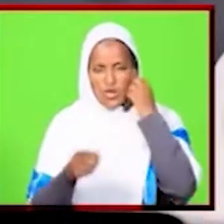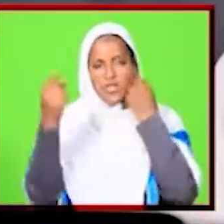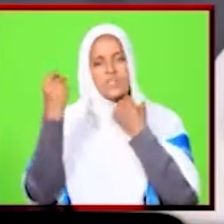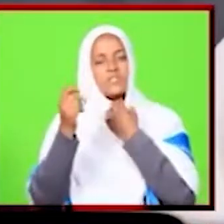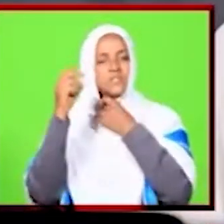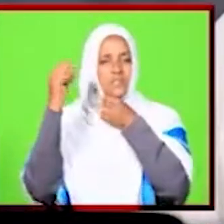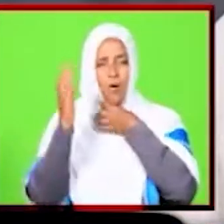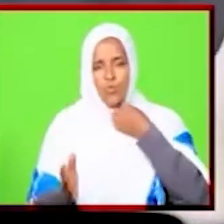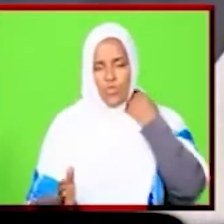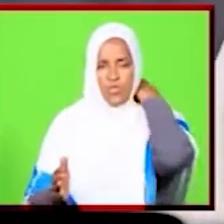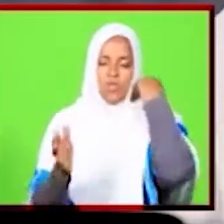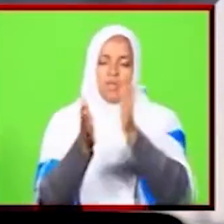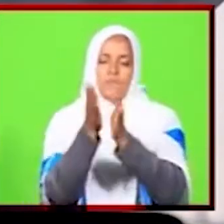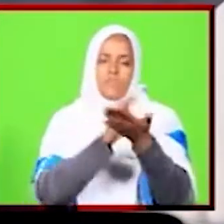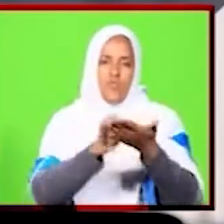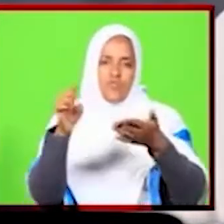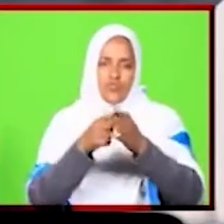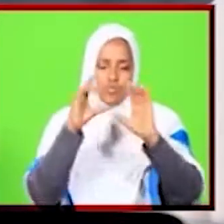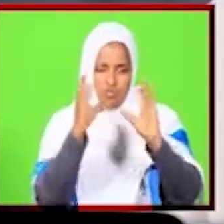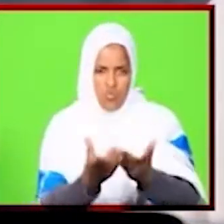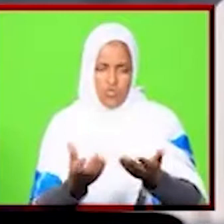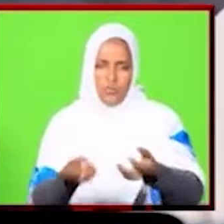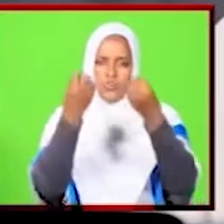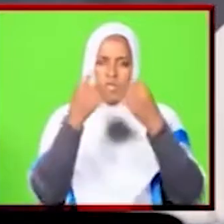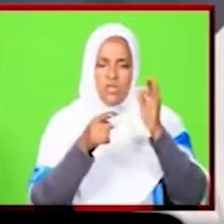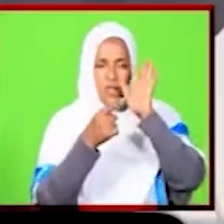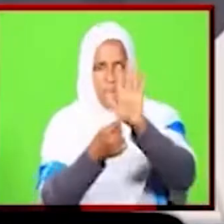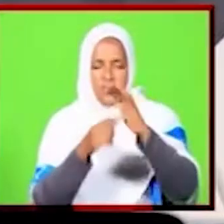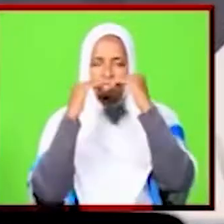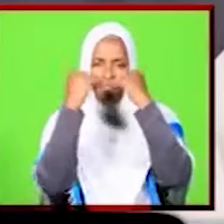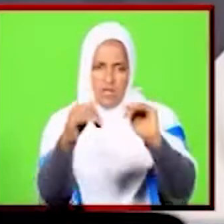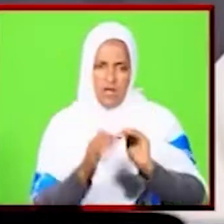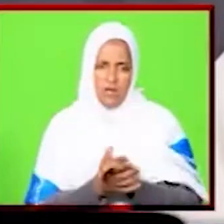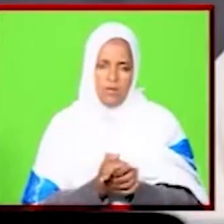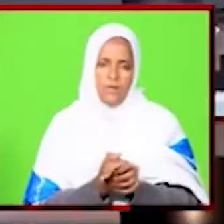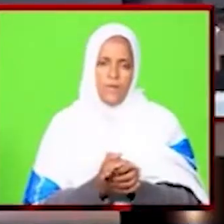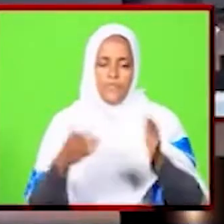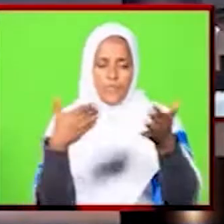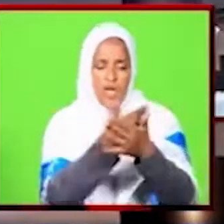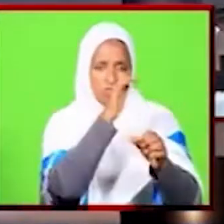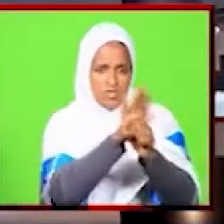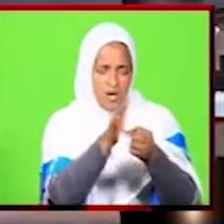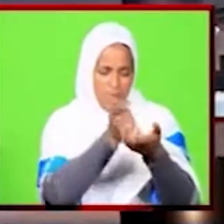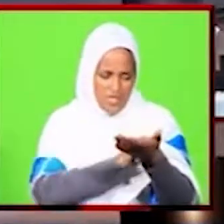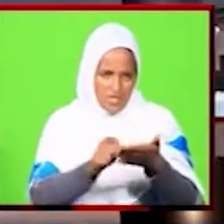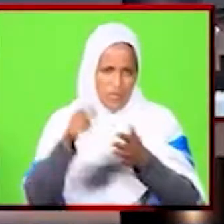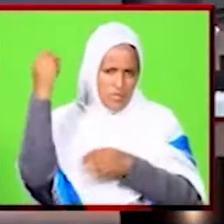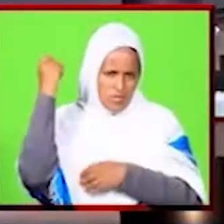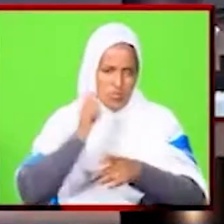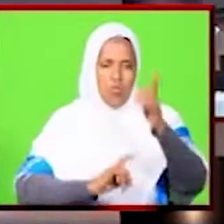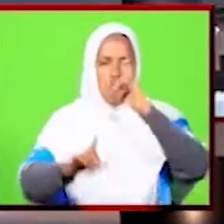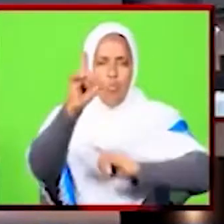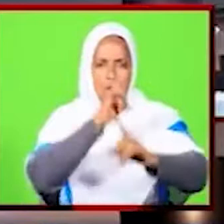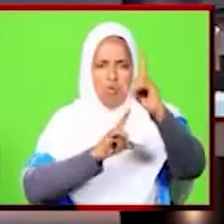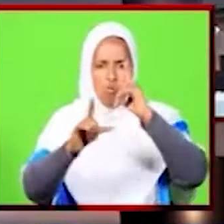ማለት ነው። ጥንታዊ የመጽሐፍ ቅዱስ ክፍሎችን ብዛት እንደው ለማሳየት ያክል ሐዲስ ኪዳን